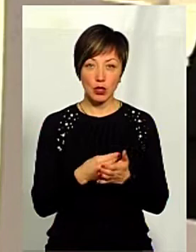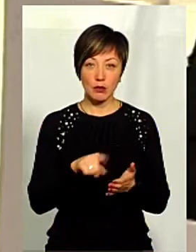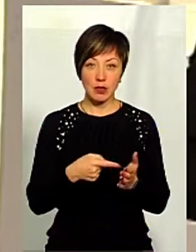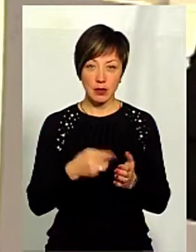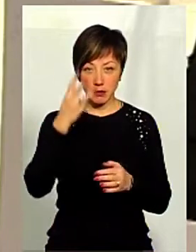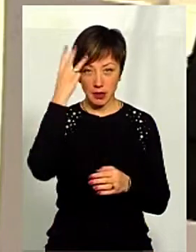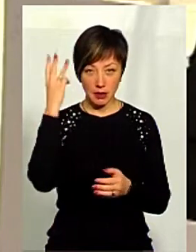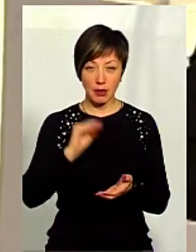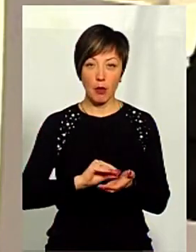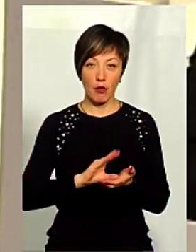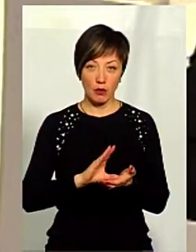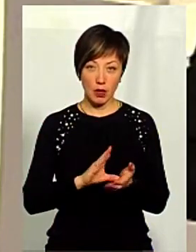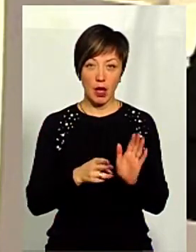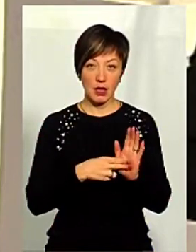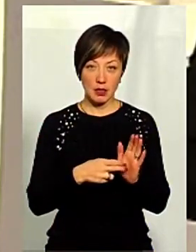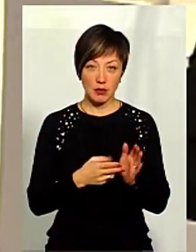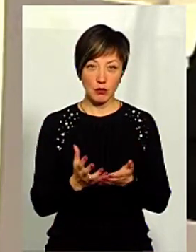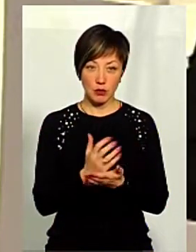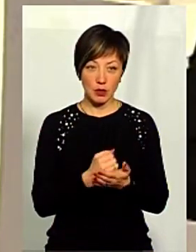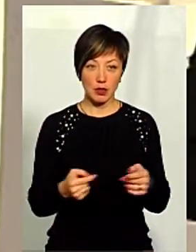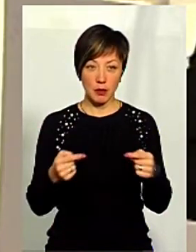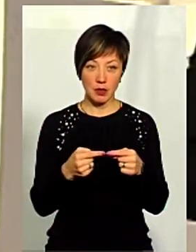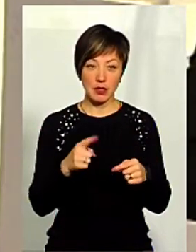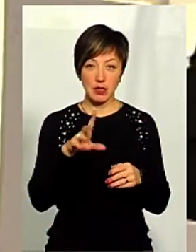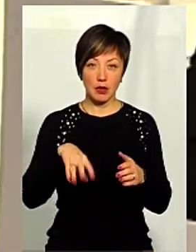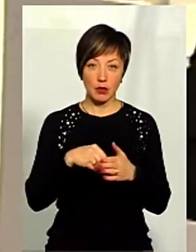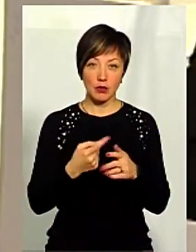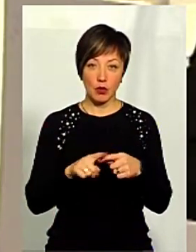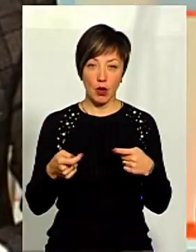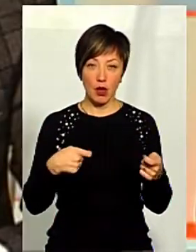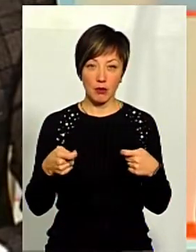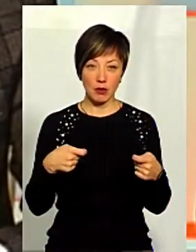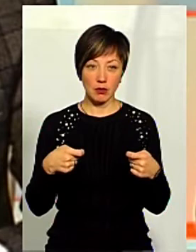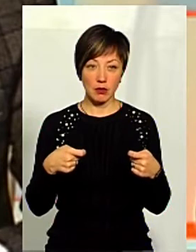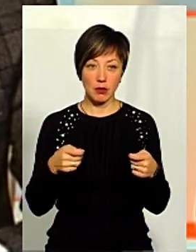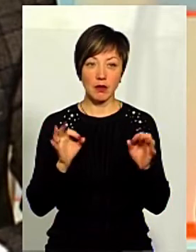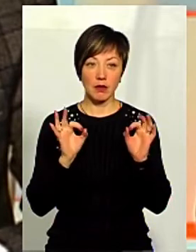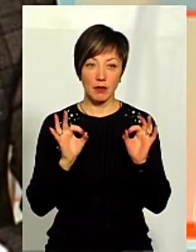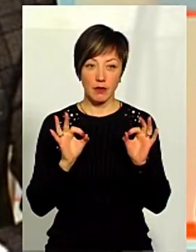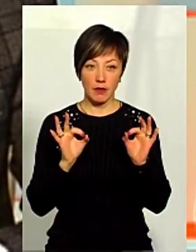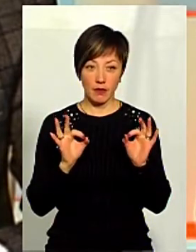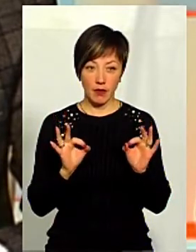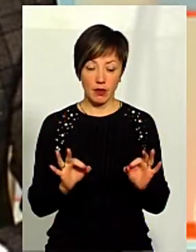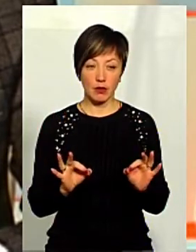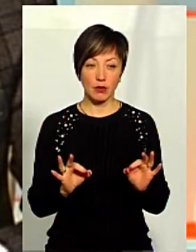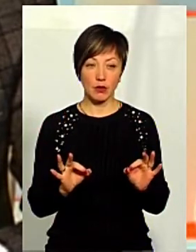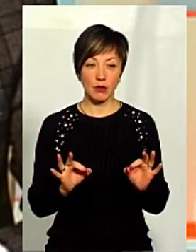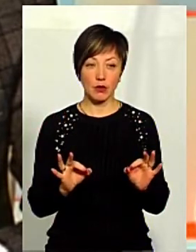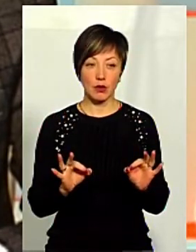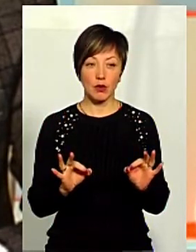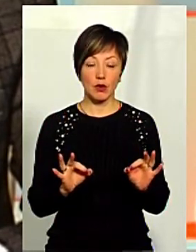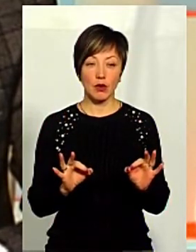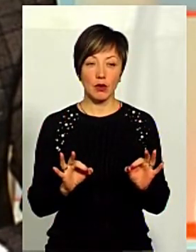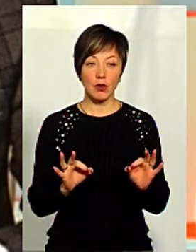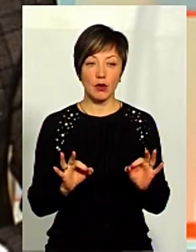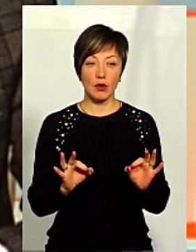міста Хмельницького, він і наповнюється акцизним збором саме за рахунок цього ярмарку. Вірно? Ну, певною мірою так. Але я